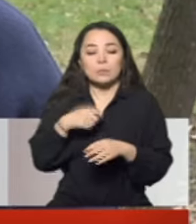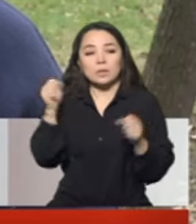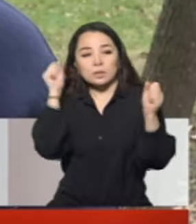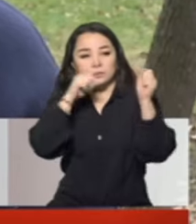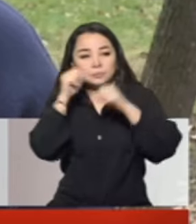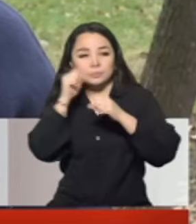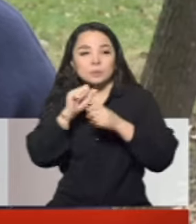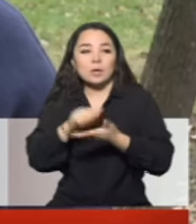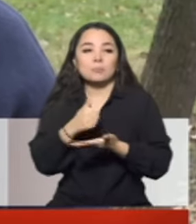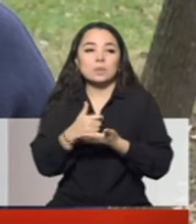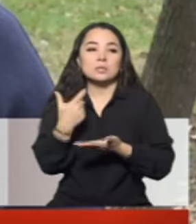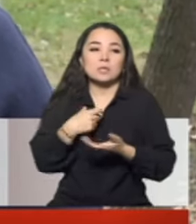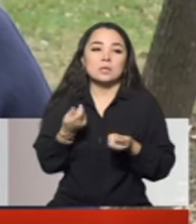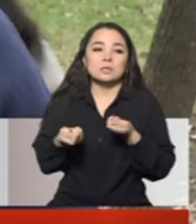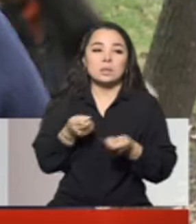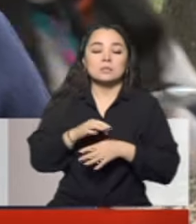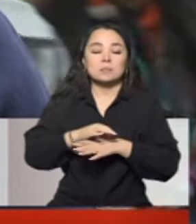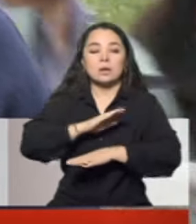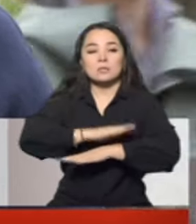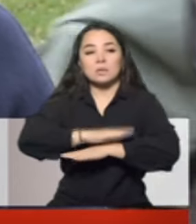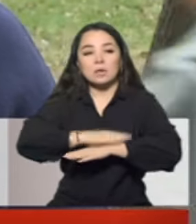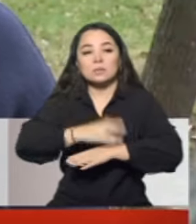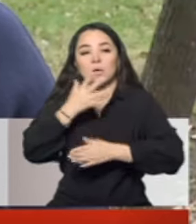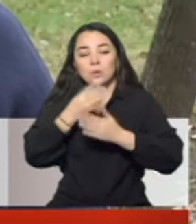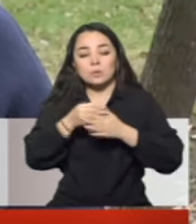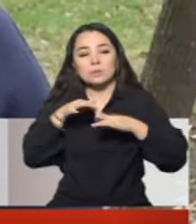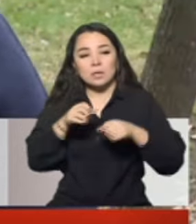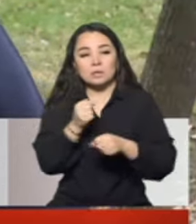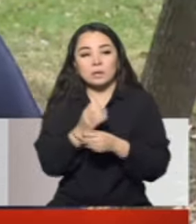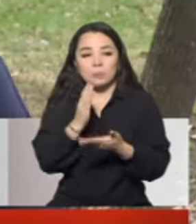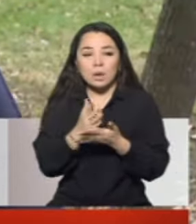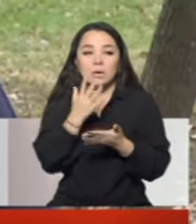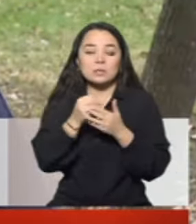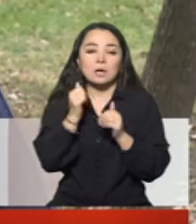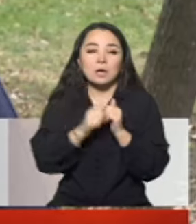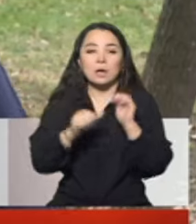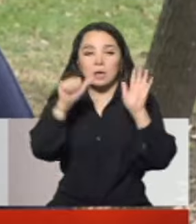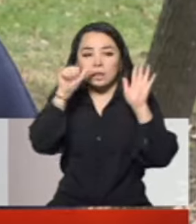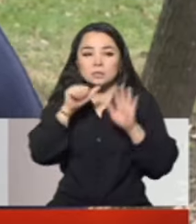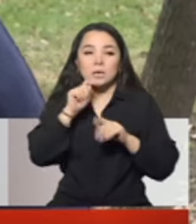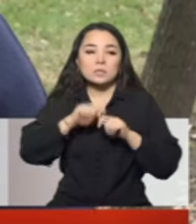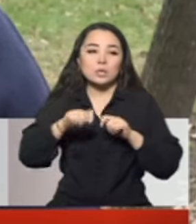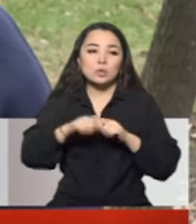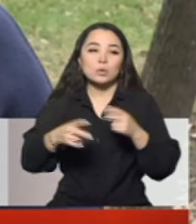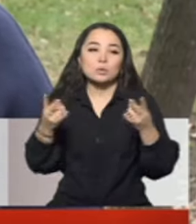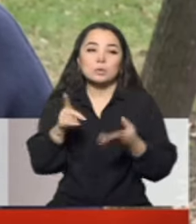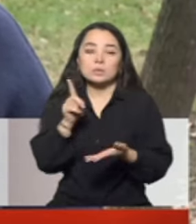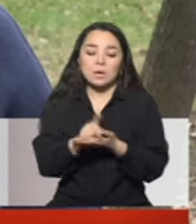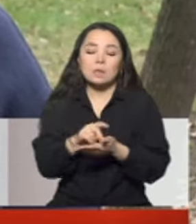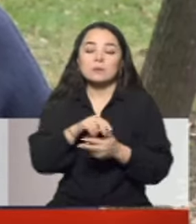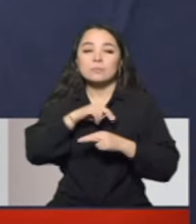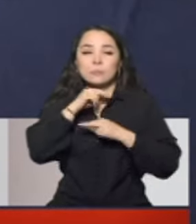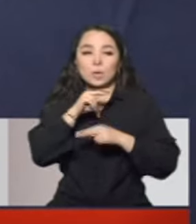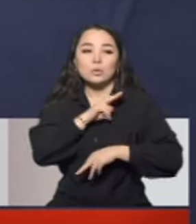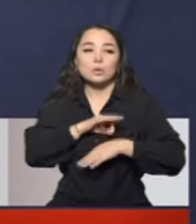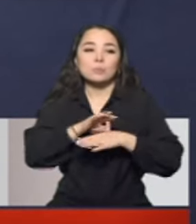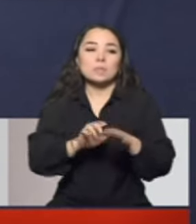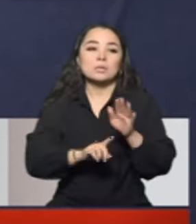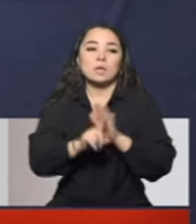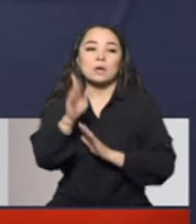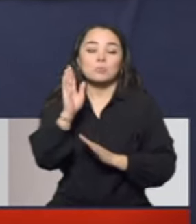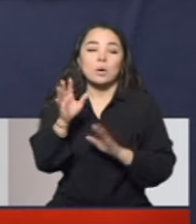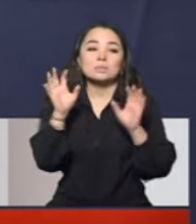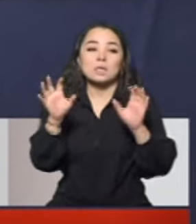жасап, өз билігімен жүреді. Негізі заң бойынша мен ойлаймын, әр 6 айда тексерілу керек, сонда бұлар тиянақты жұмыс істей бастайды.